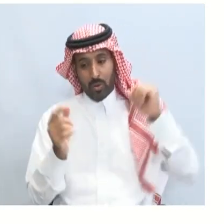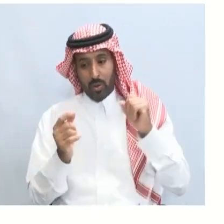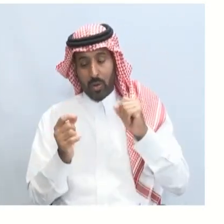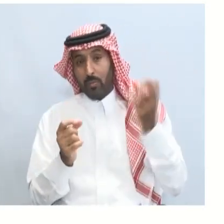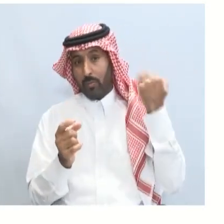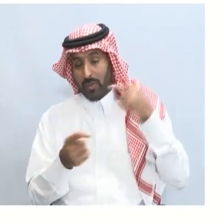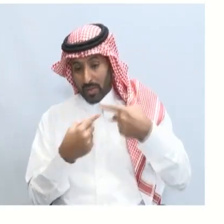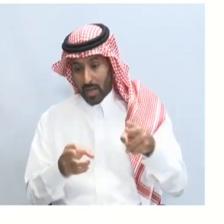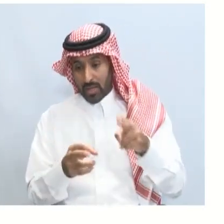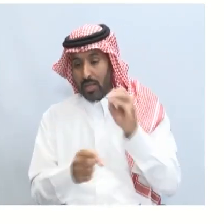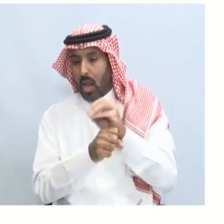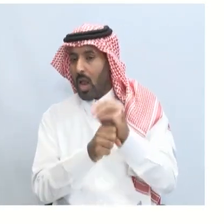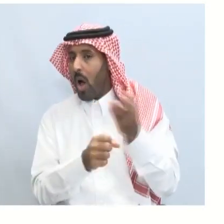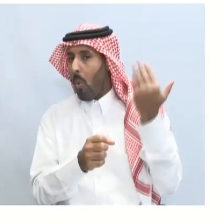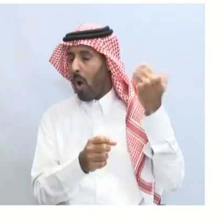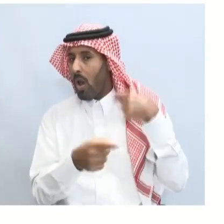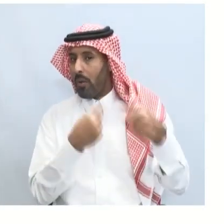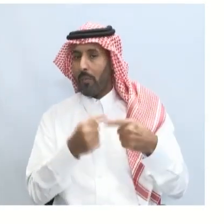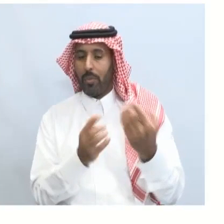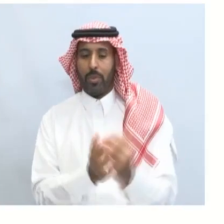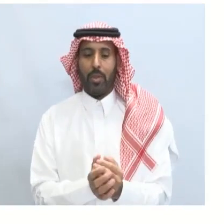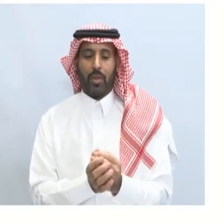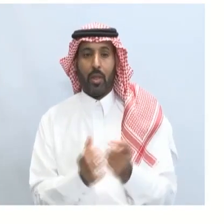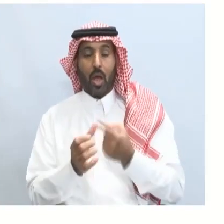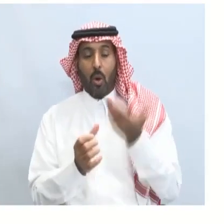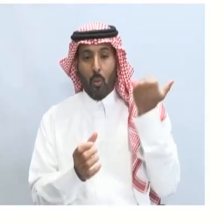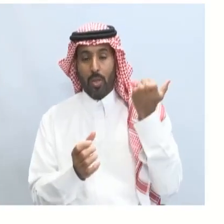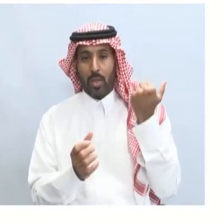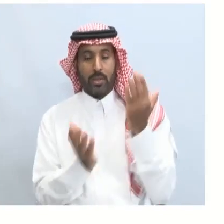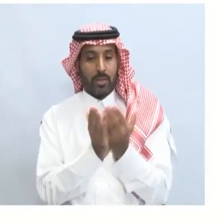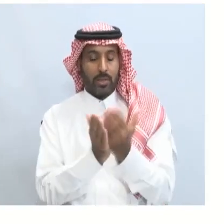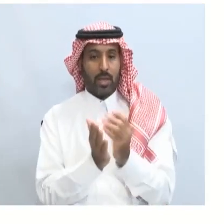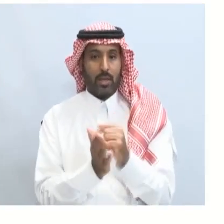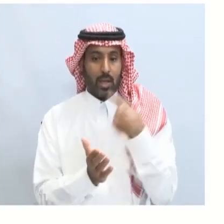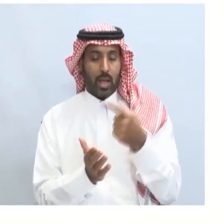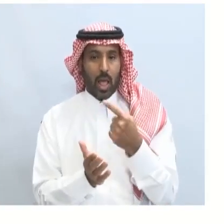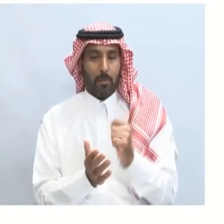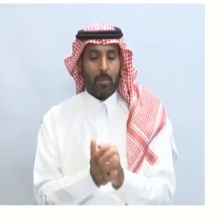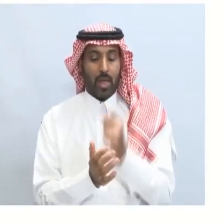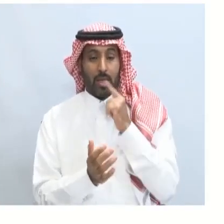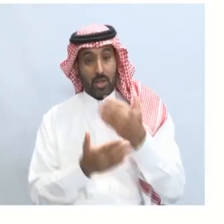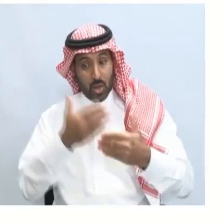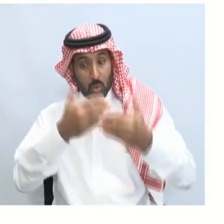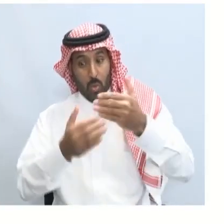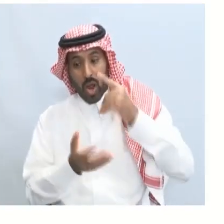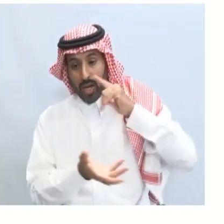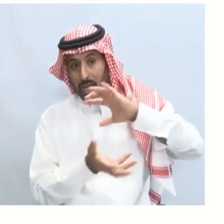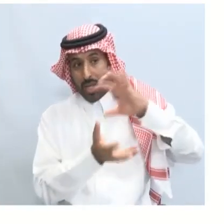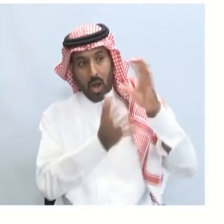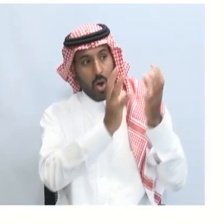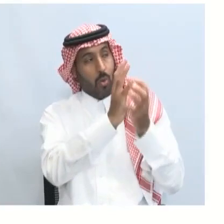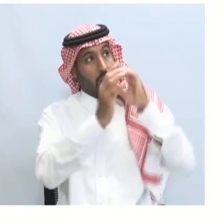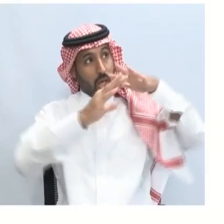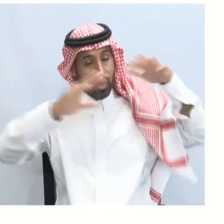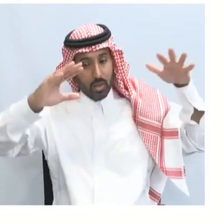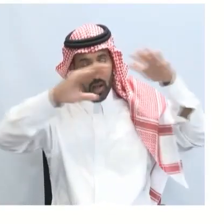درسنا السابق بسم الله وعلى بركه الله في الدرس السابق تكلمنا عن تطور الكون واخذنا الفكره